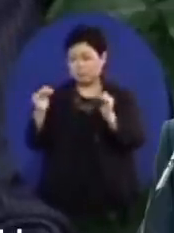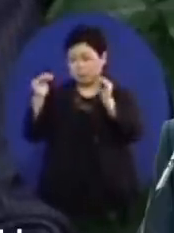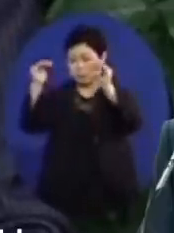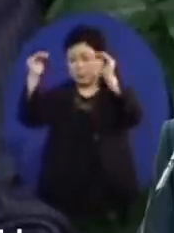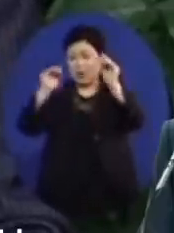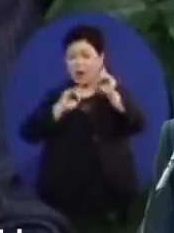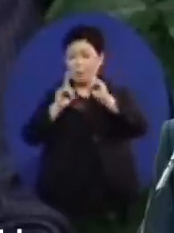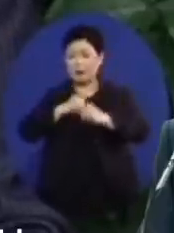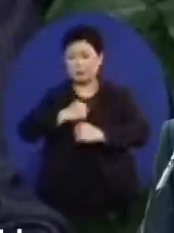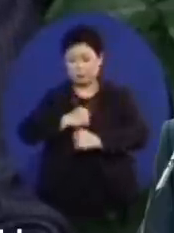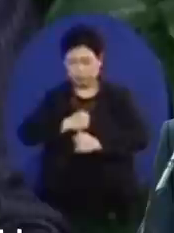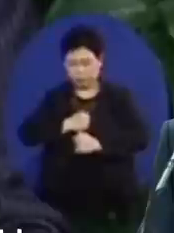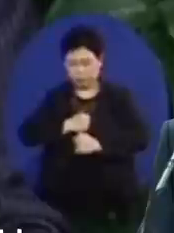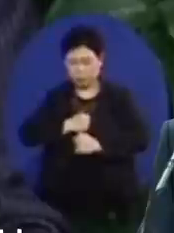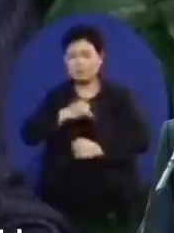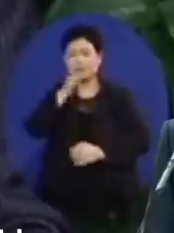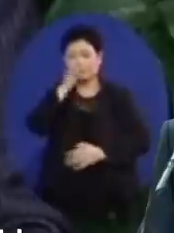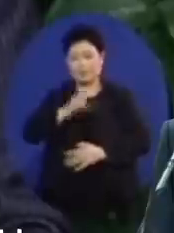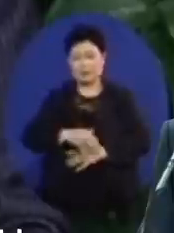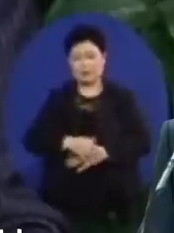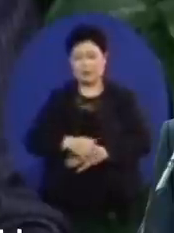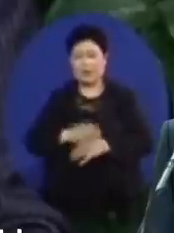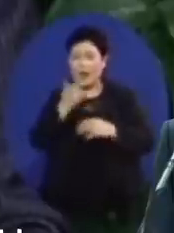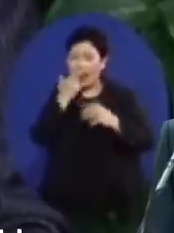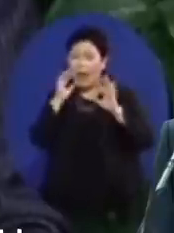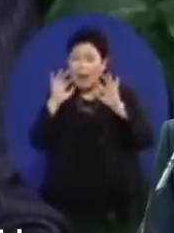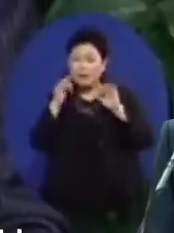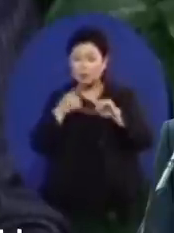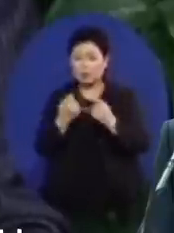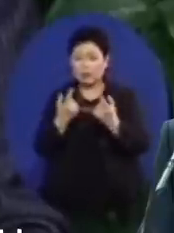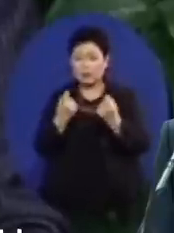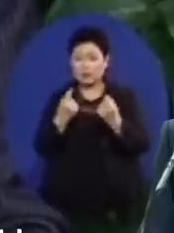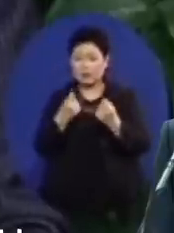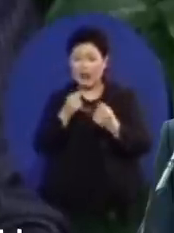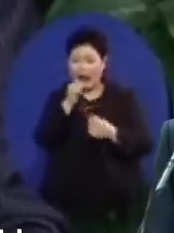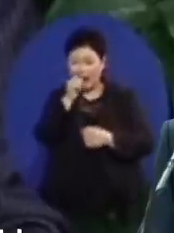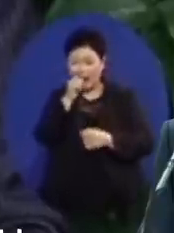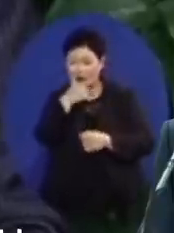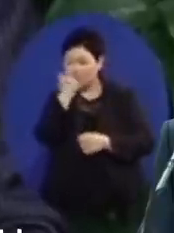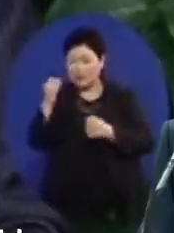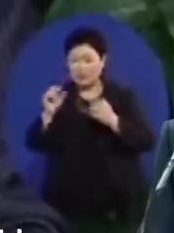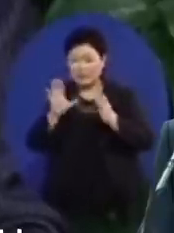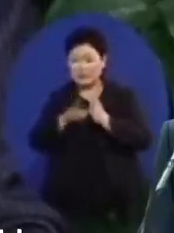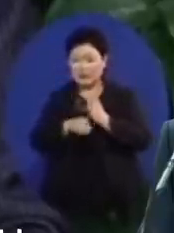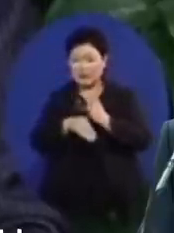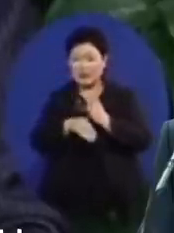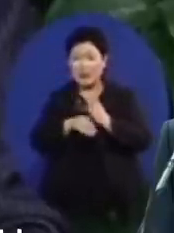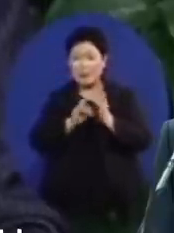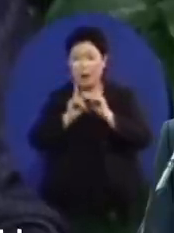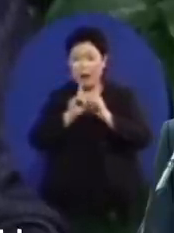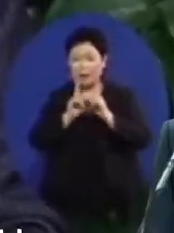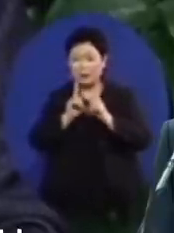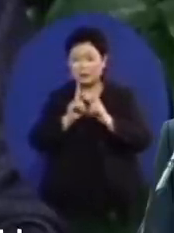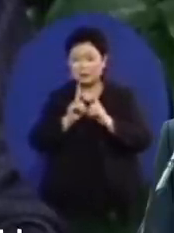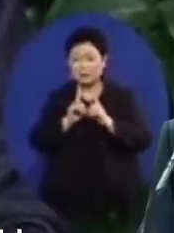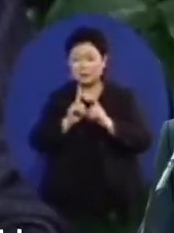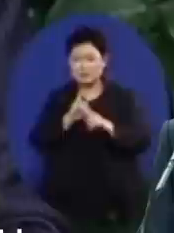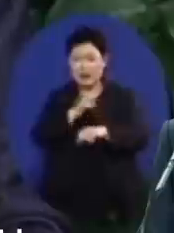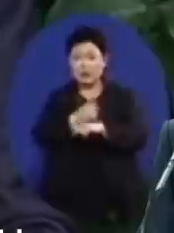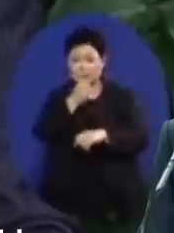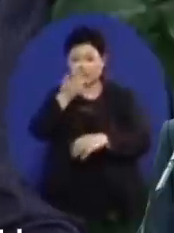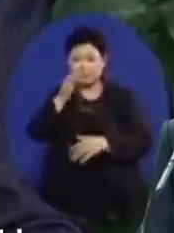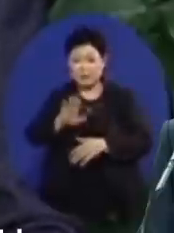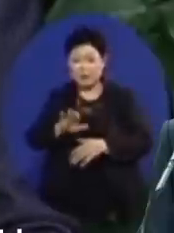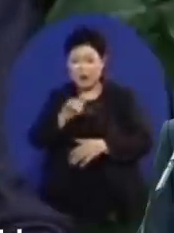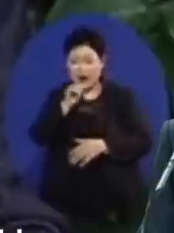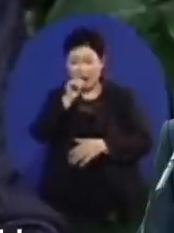말에 조심하게 되는 것입니다. 어린아이도 그렇지 않습니까? 철이 없을 때는 질벌벌 질벌벌 무슨 말이나 하지만은